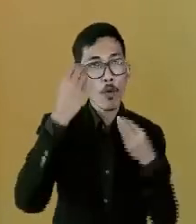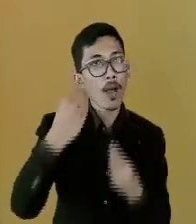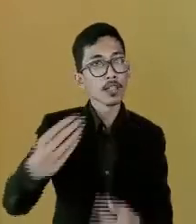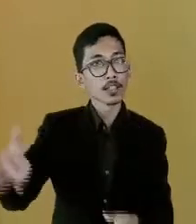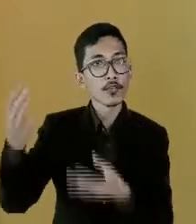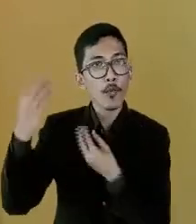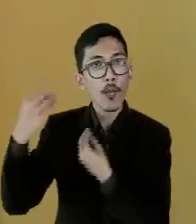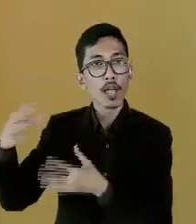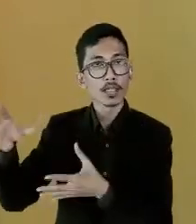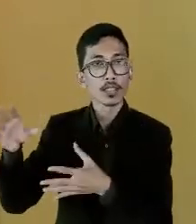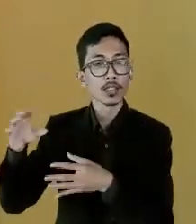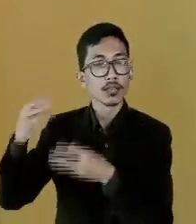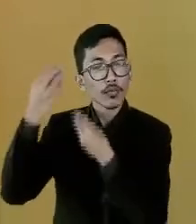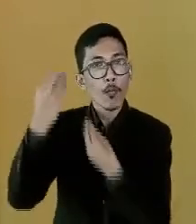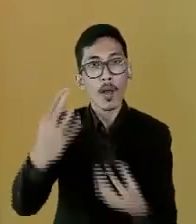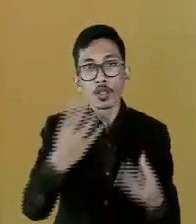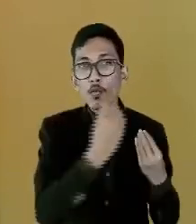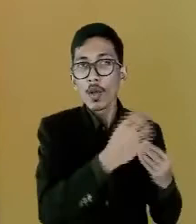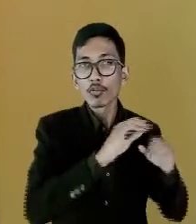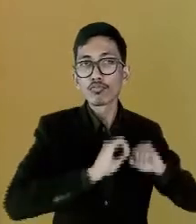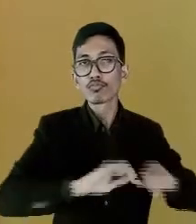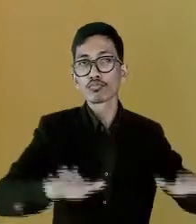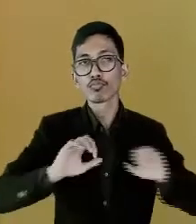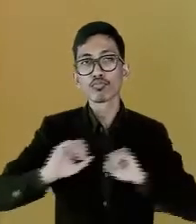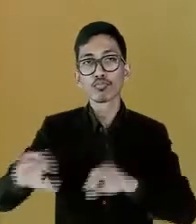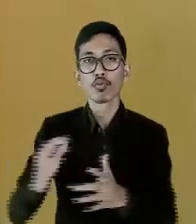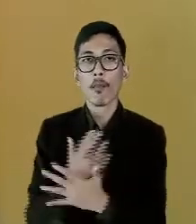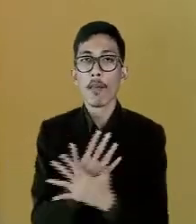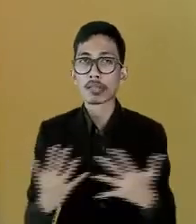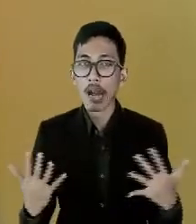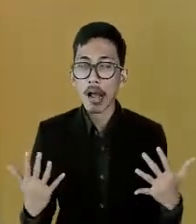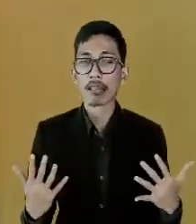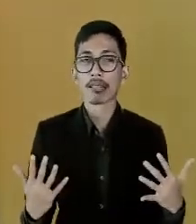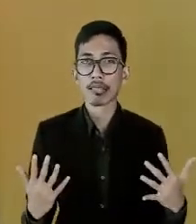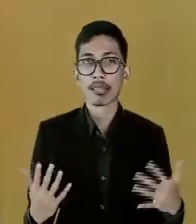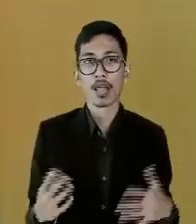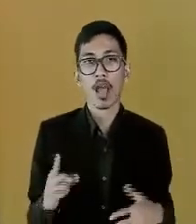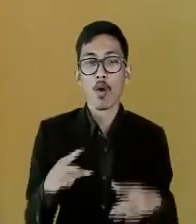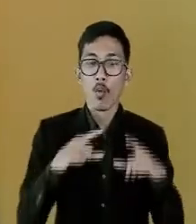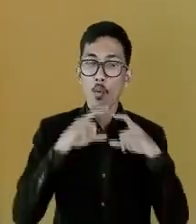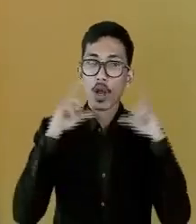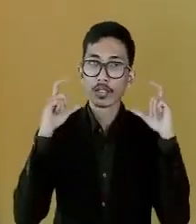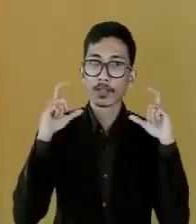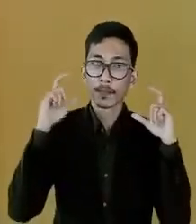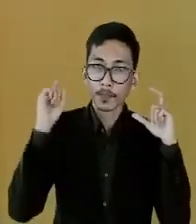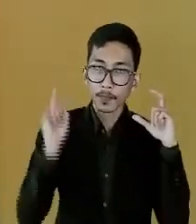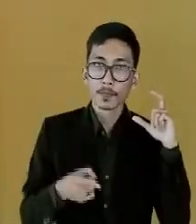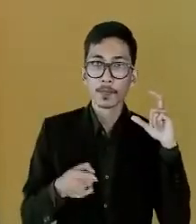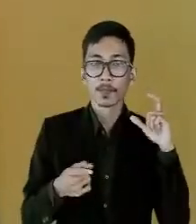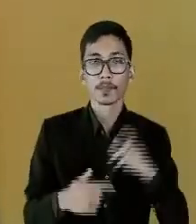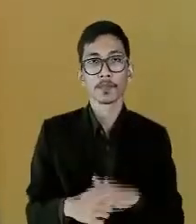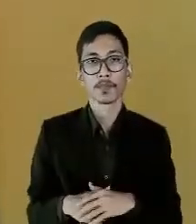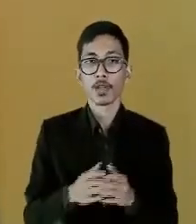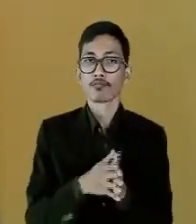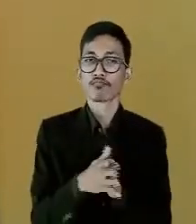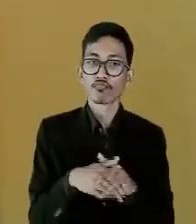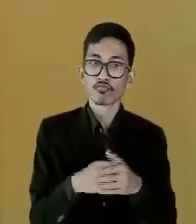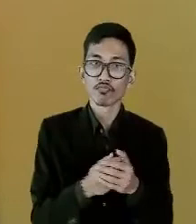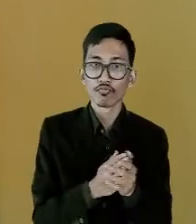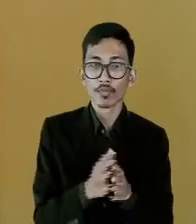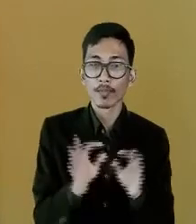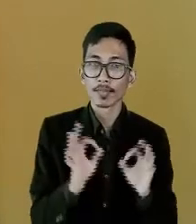gerai masker dan juga sosialisasi kepada masyarakat untuk menggunakan masker dengan baik, mencuci tangan yang